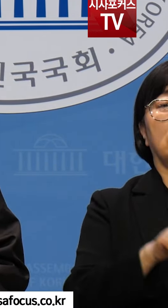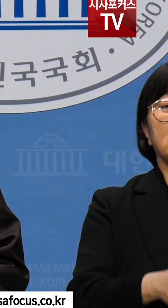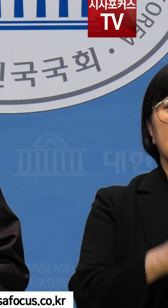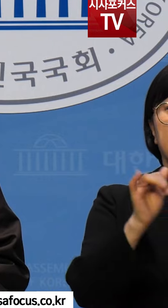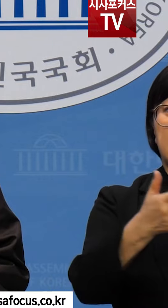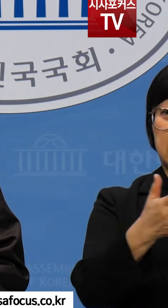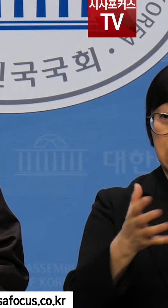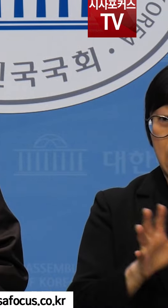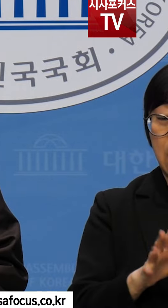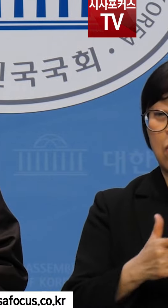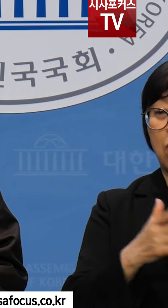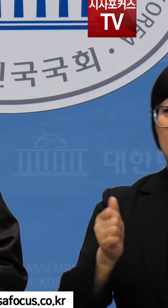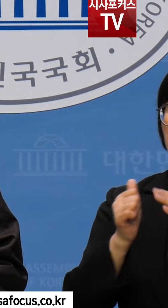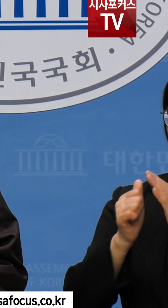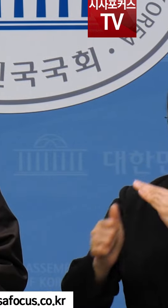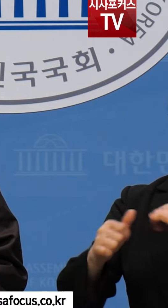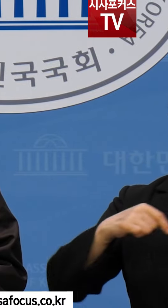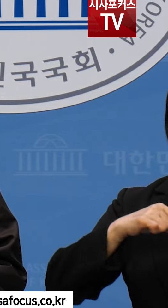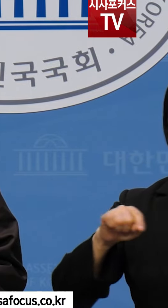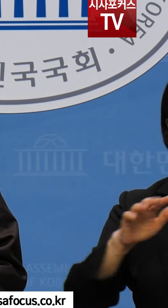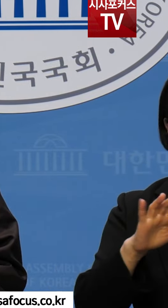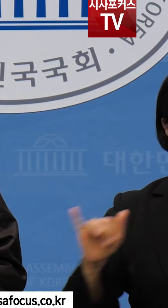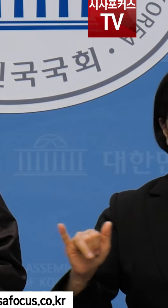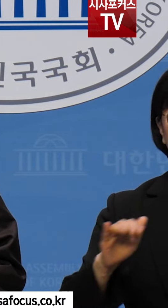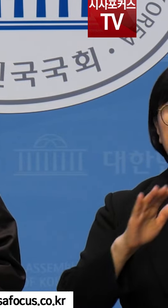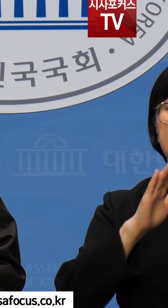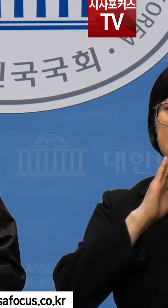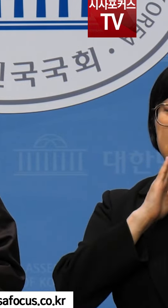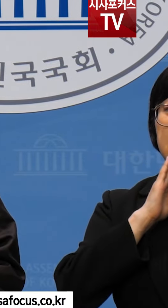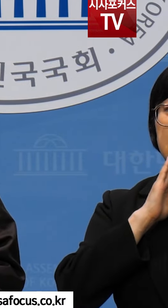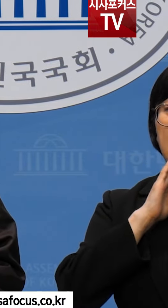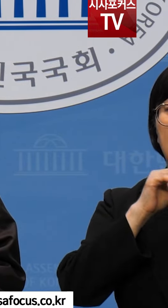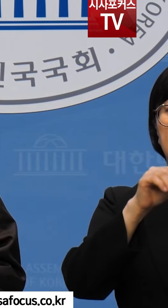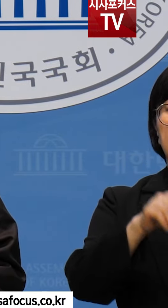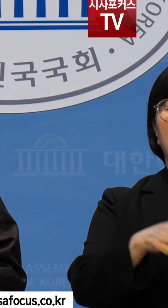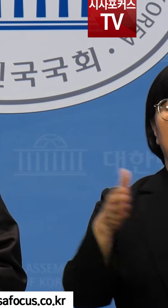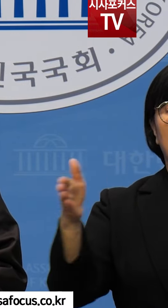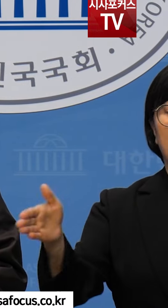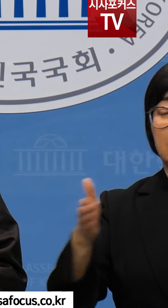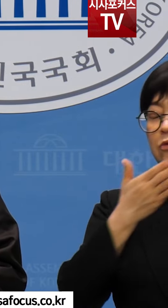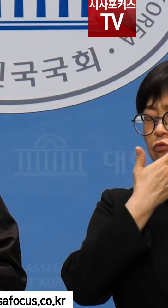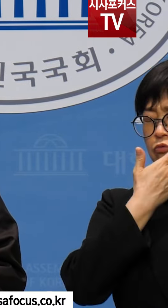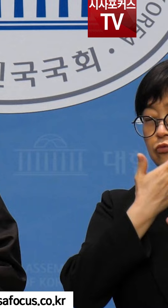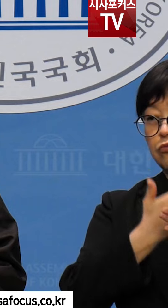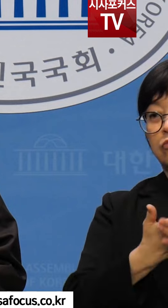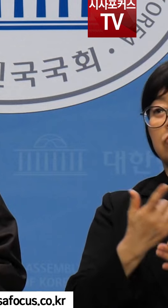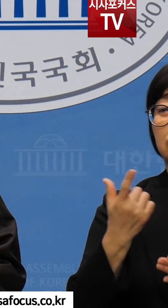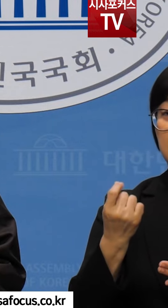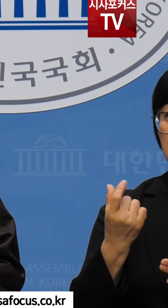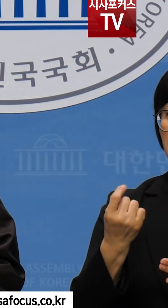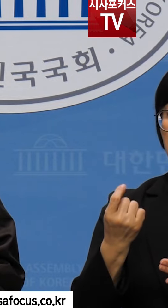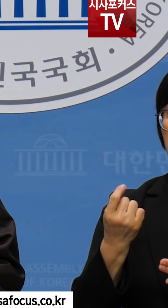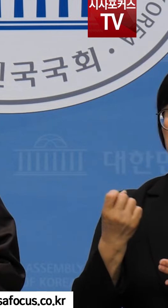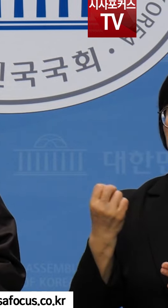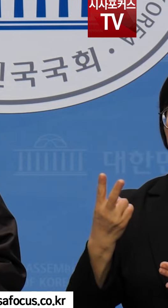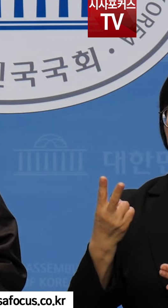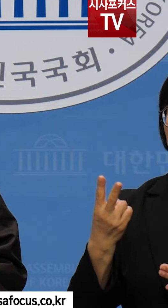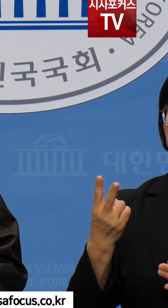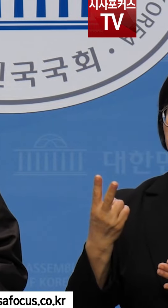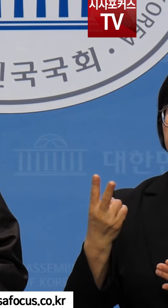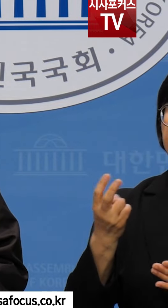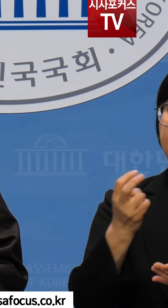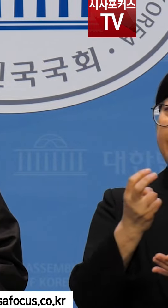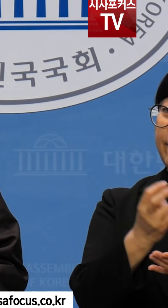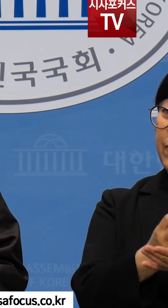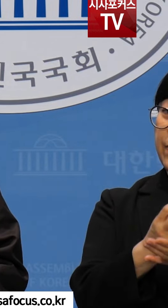공동대표로서 정치인에게 얼마나 이 선거기간이 중요한 것이고 또